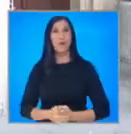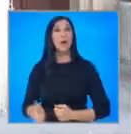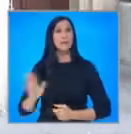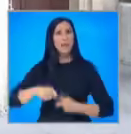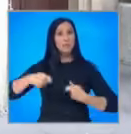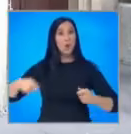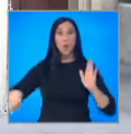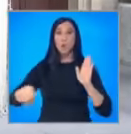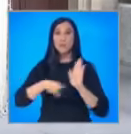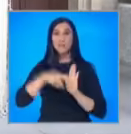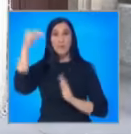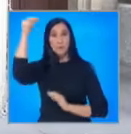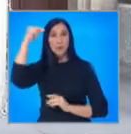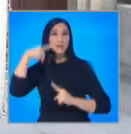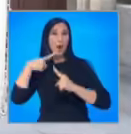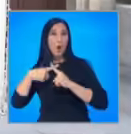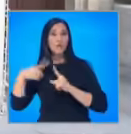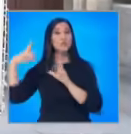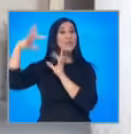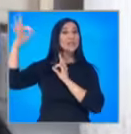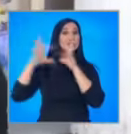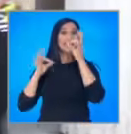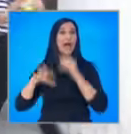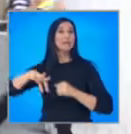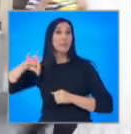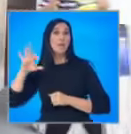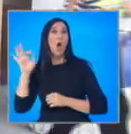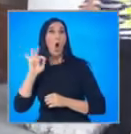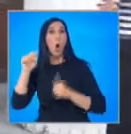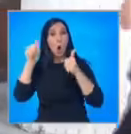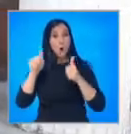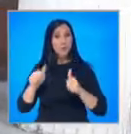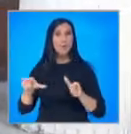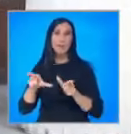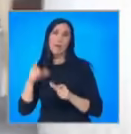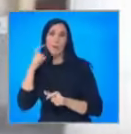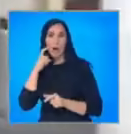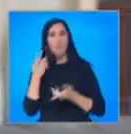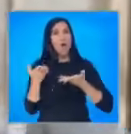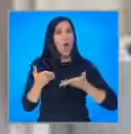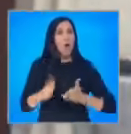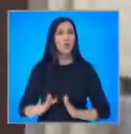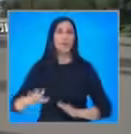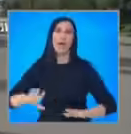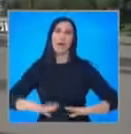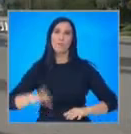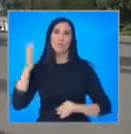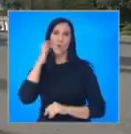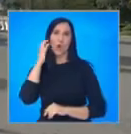След дълго отсъствие, българската холивудска звезда, номинирана за Оскар, Мария Бакалова, е в родния си Бургас.